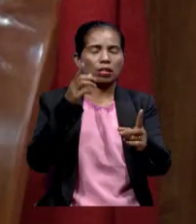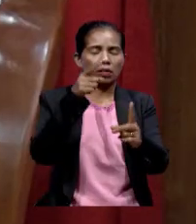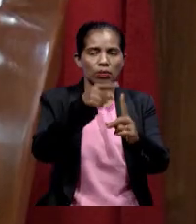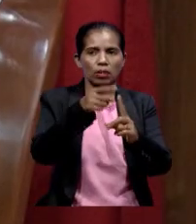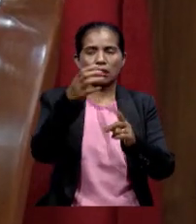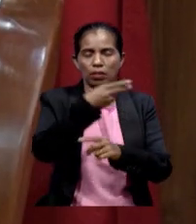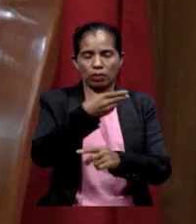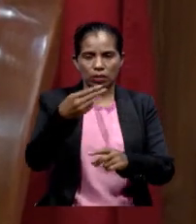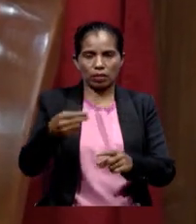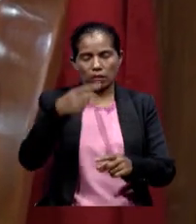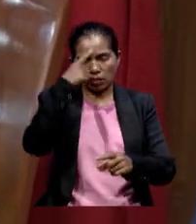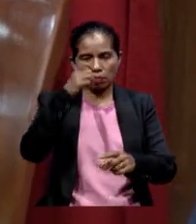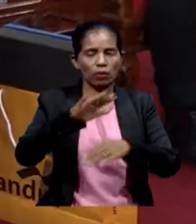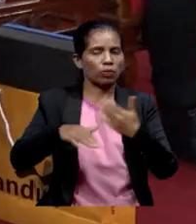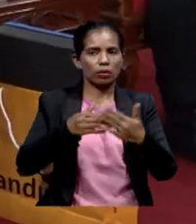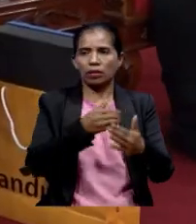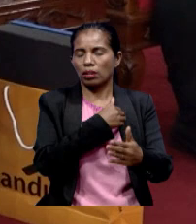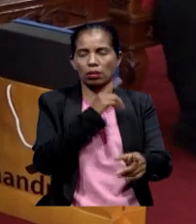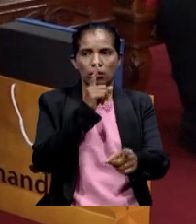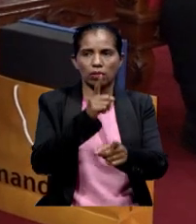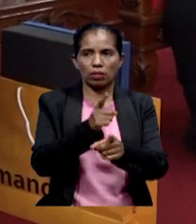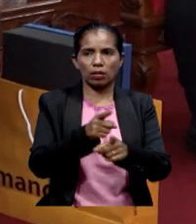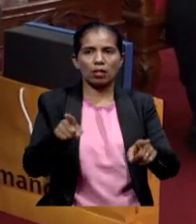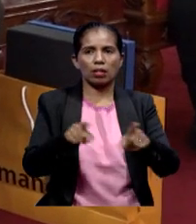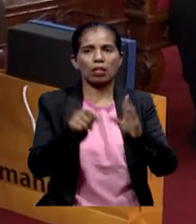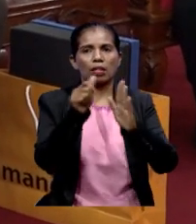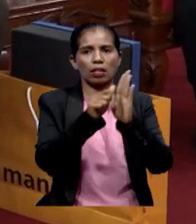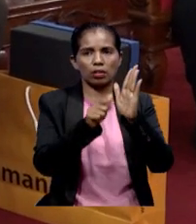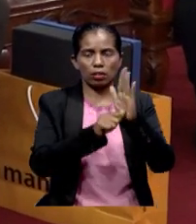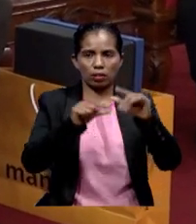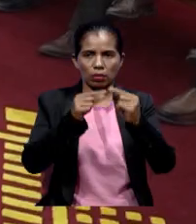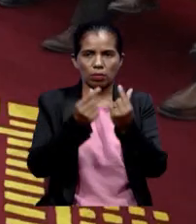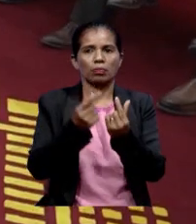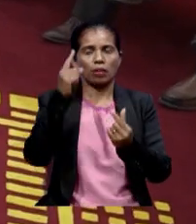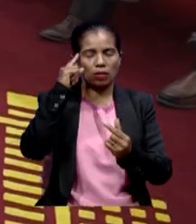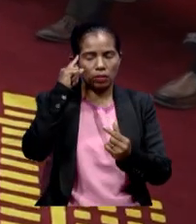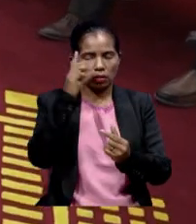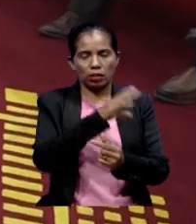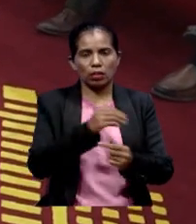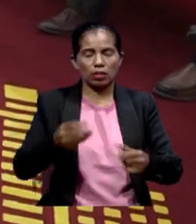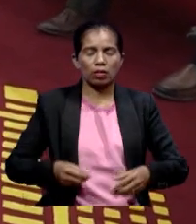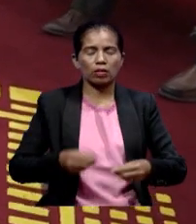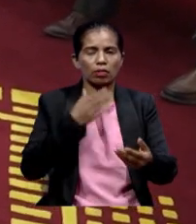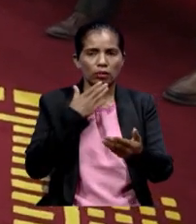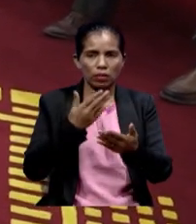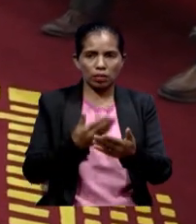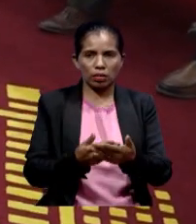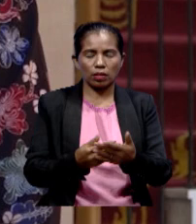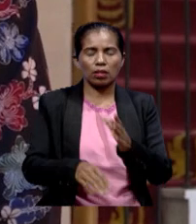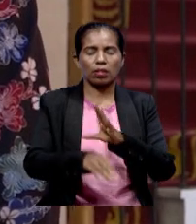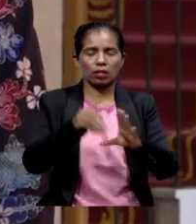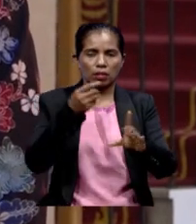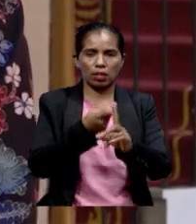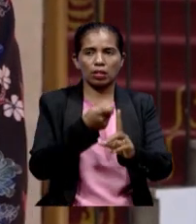Indonesia tamba buat hotu sedau fixu no idene no dar azenda nebe equipa hano inhela desejo se sucesso atu bele hasa